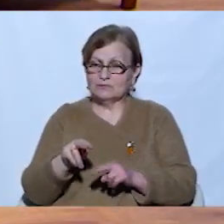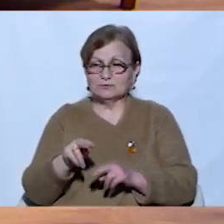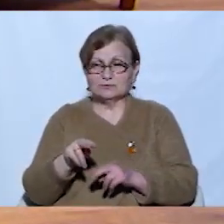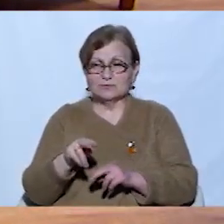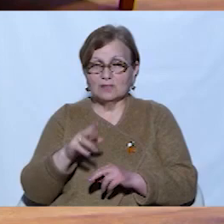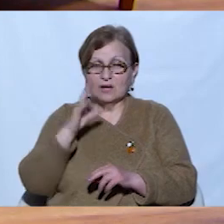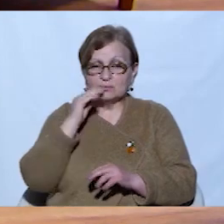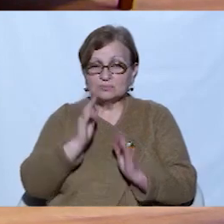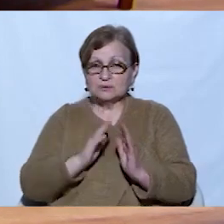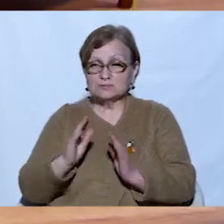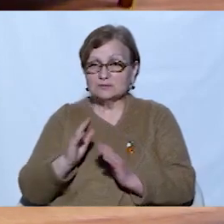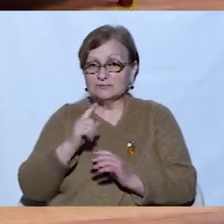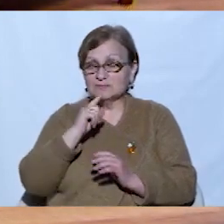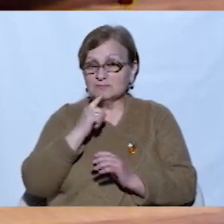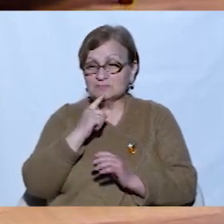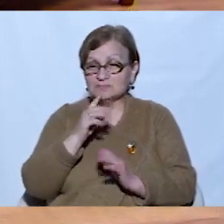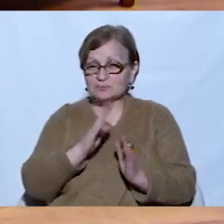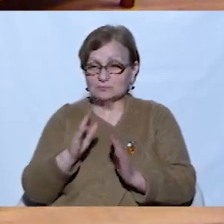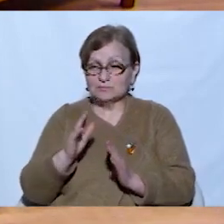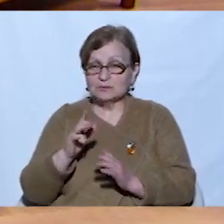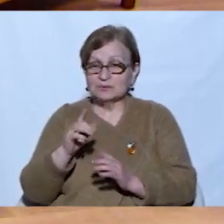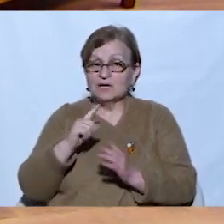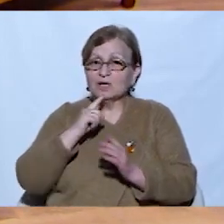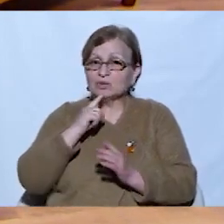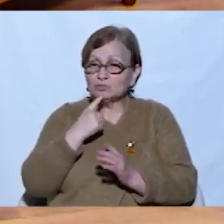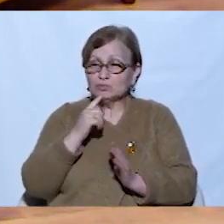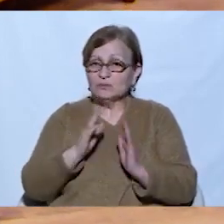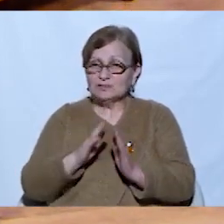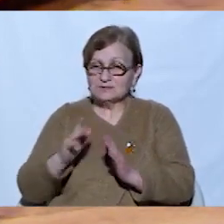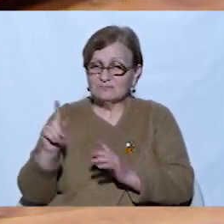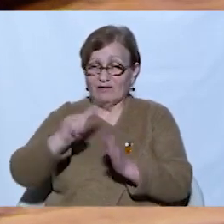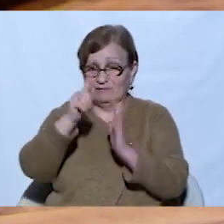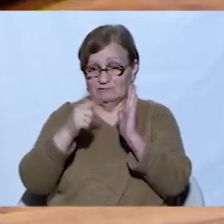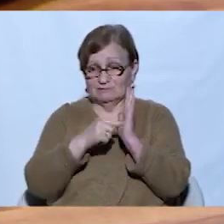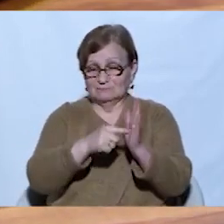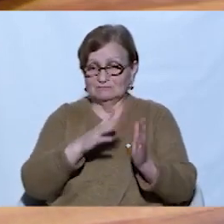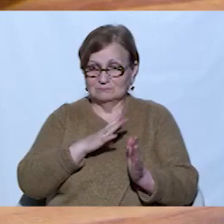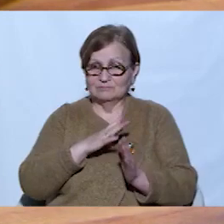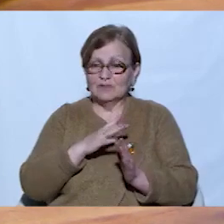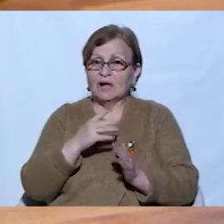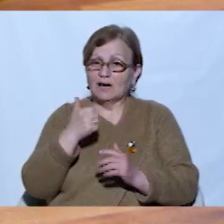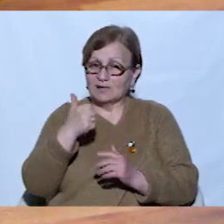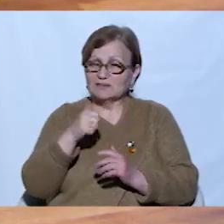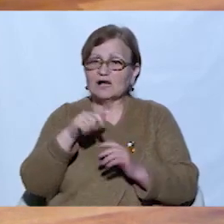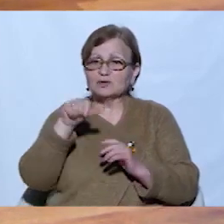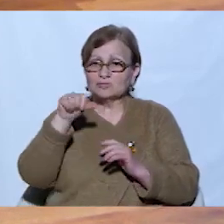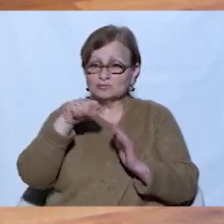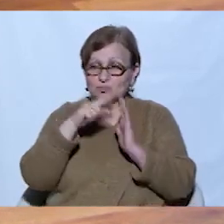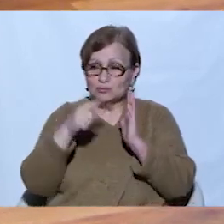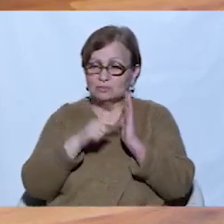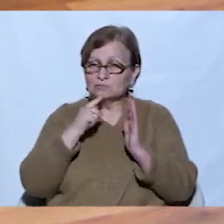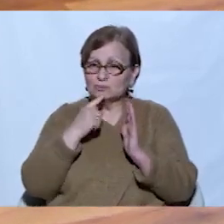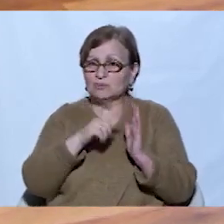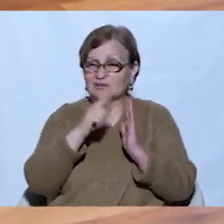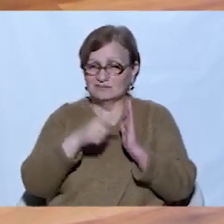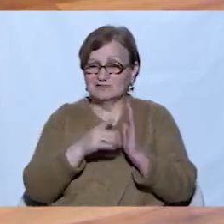ახსენეთ ქცევით სირთულეს და ძალიან მომეწონა კითხვა, როგორ დასვეთ, ხო, რთული ქცევა, ცუდი ქცევა და არა ცუდი ბავშვი, რასაც ესეც